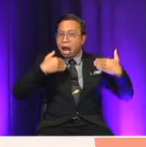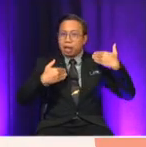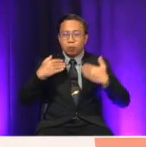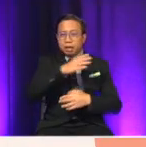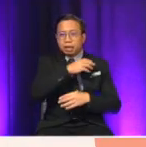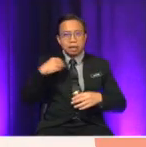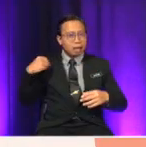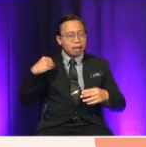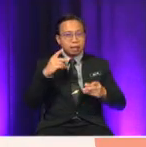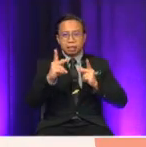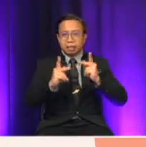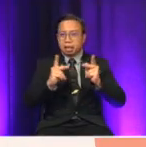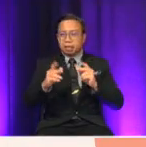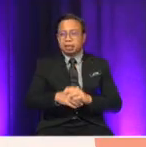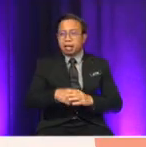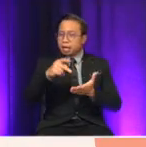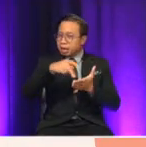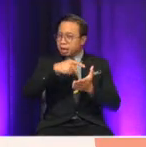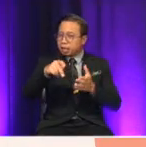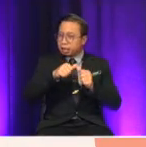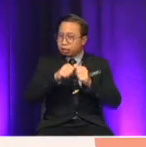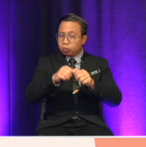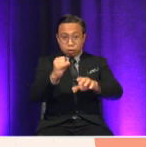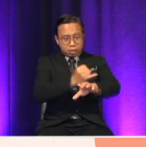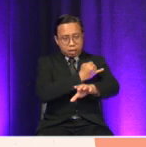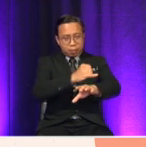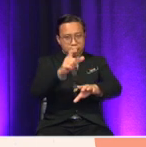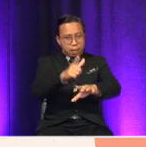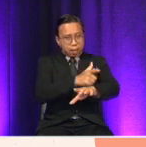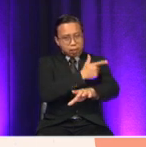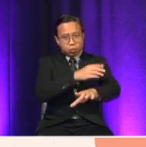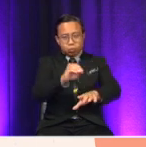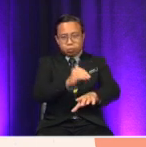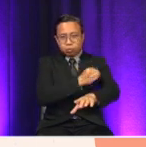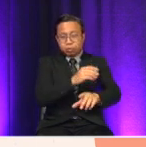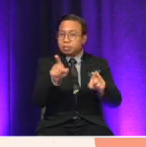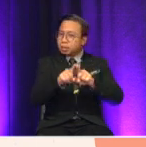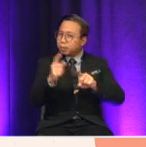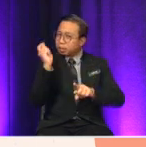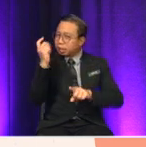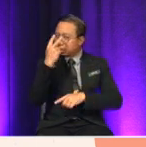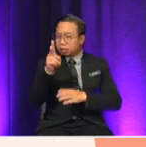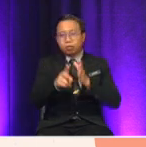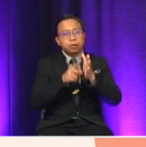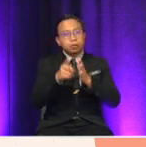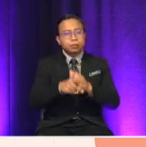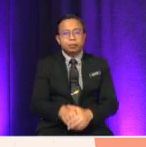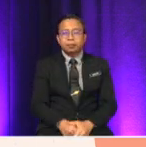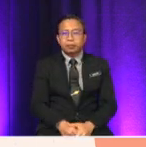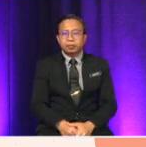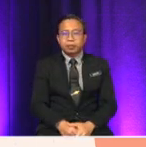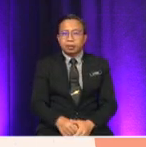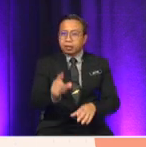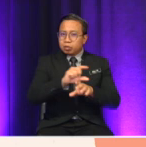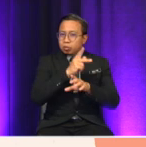kenderaan. Okey, menari mengikut irama, lagu dan muzik macam kanak-kanak genius seni tari tadi. Okey, kemudian